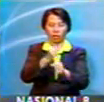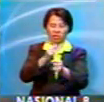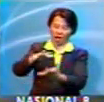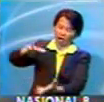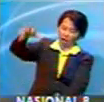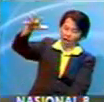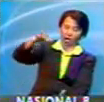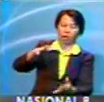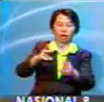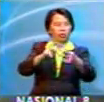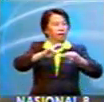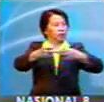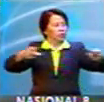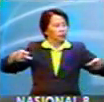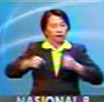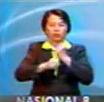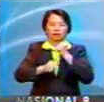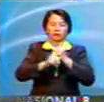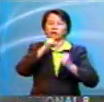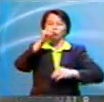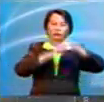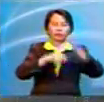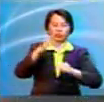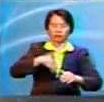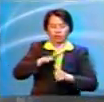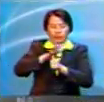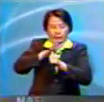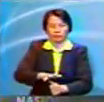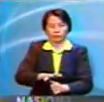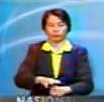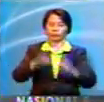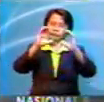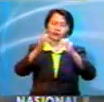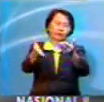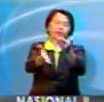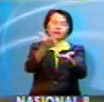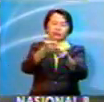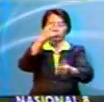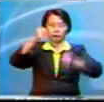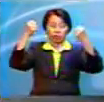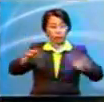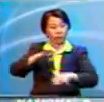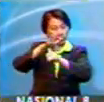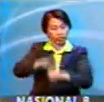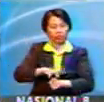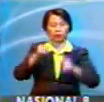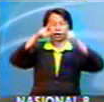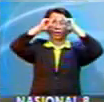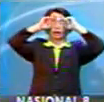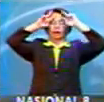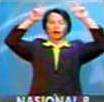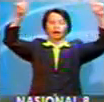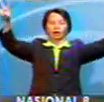suasana ruang penjawat tidak selesa membuatkan anda merasa tertekan. Kabarnya caranya mudah saja, Ivan, untuk menghilang tekanan serta melapangkan